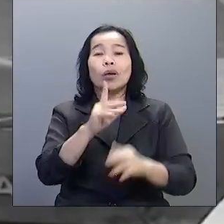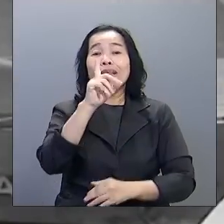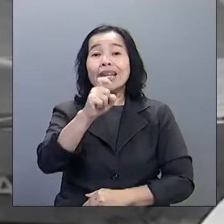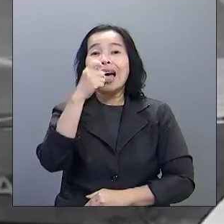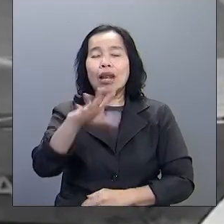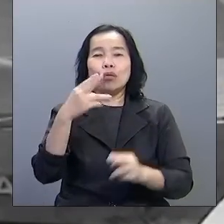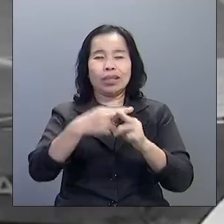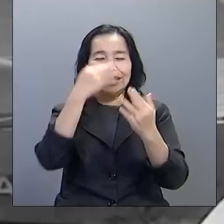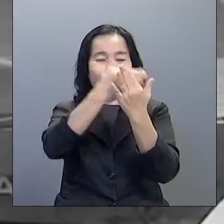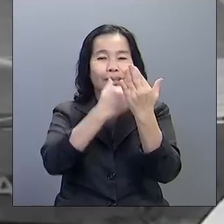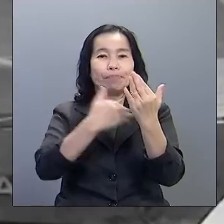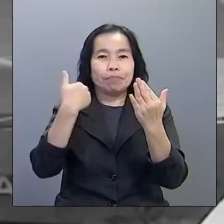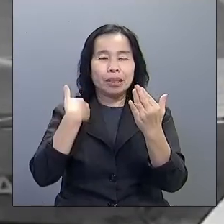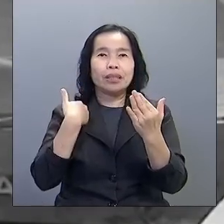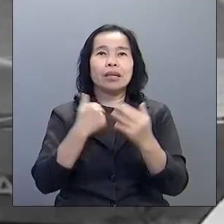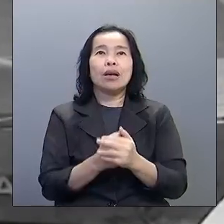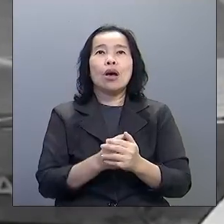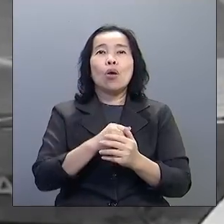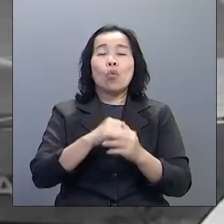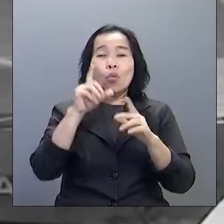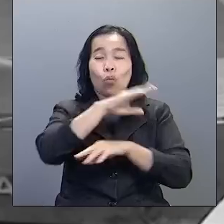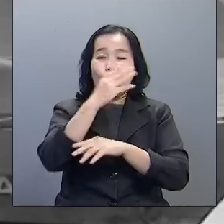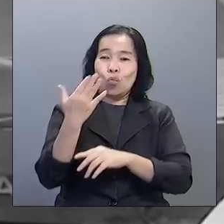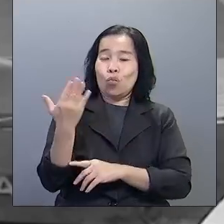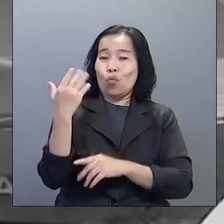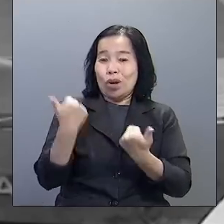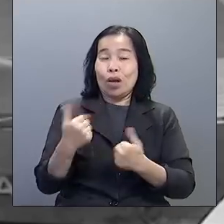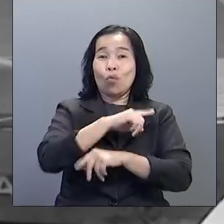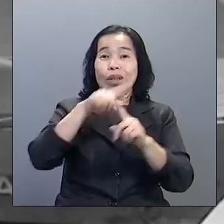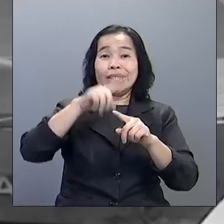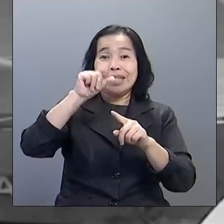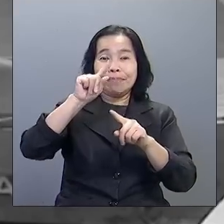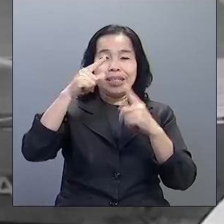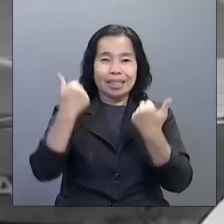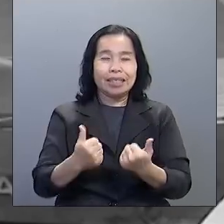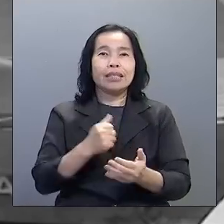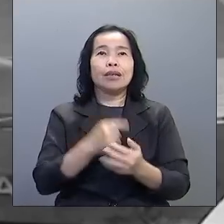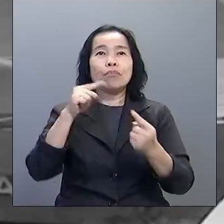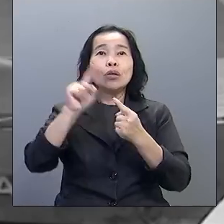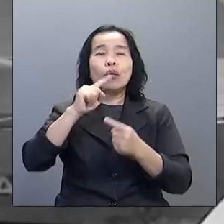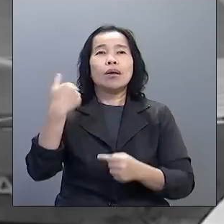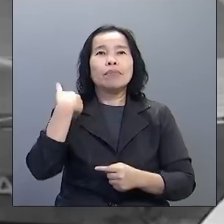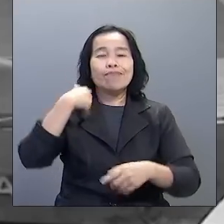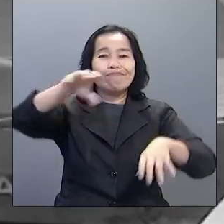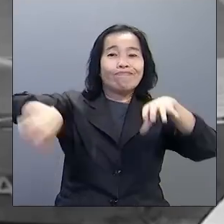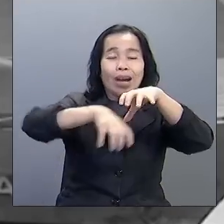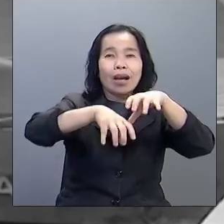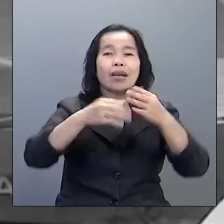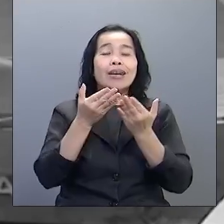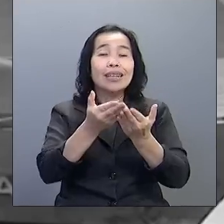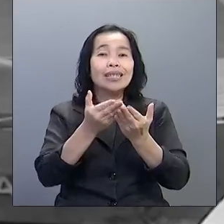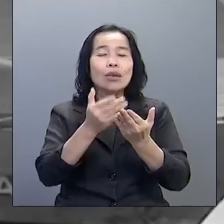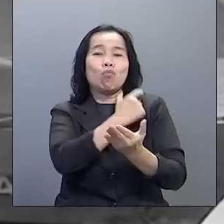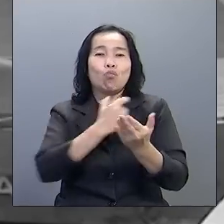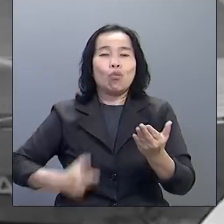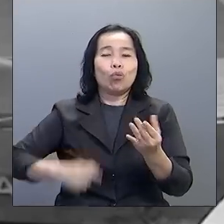ะคะรายงาน20ธันวาคมที่ผ่านมานะคะจะเห็นว่ามีทั้งสังกัดเรือหลวงสุโขทัย